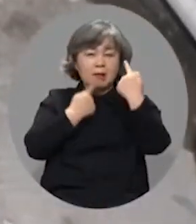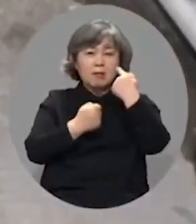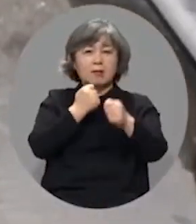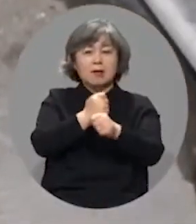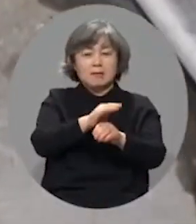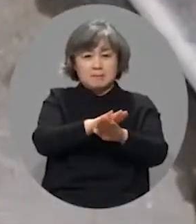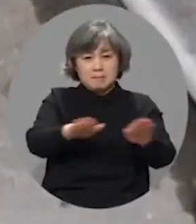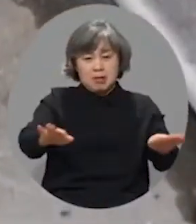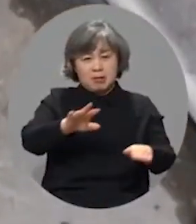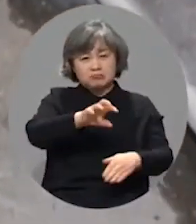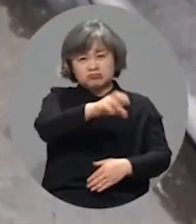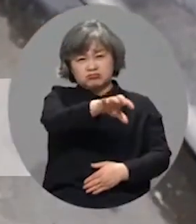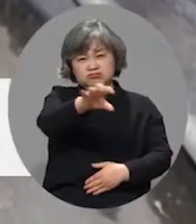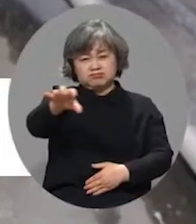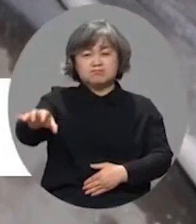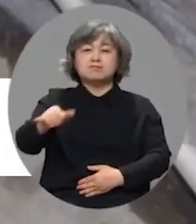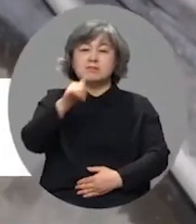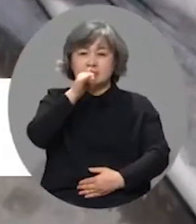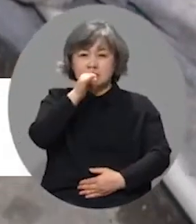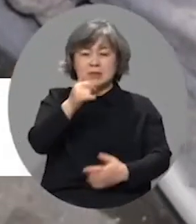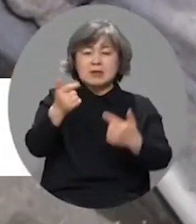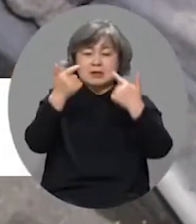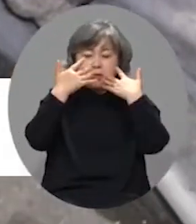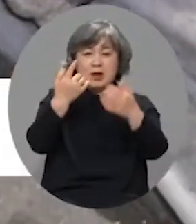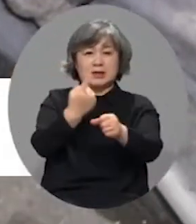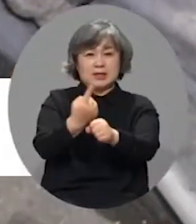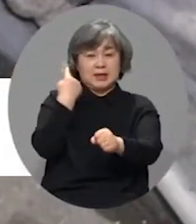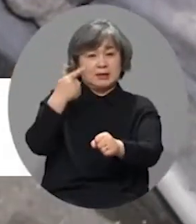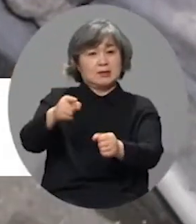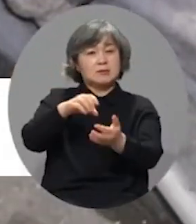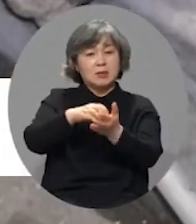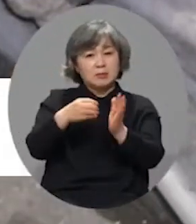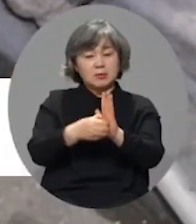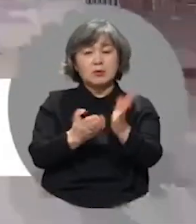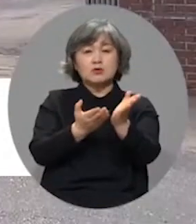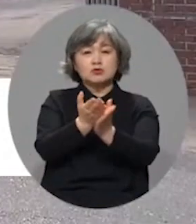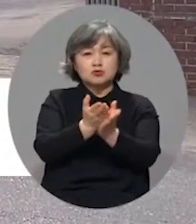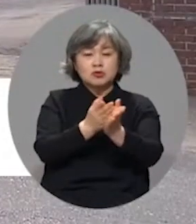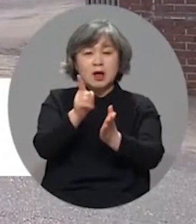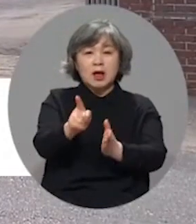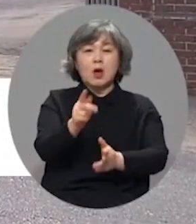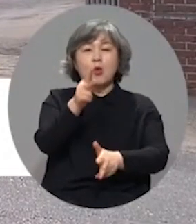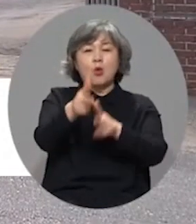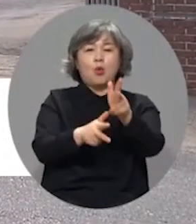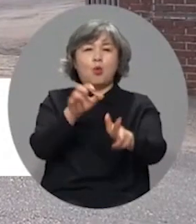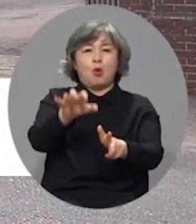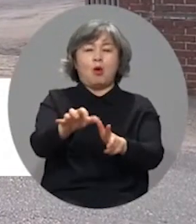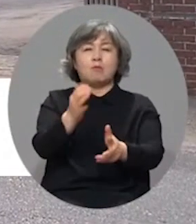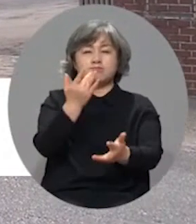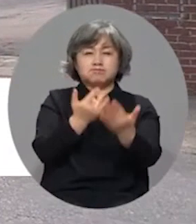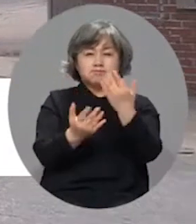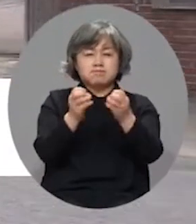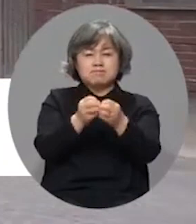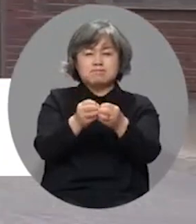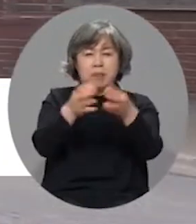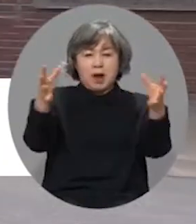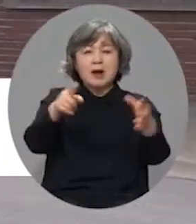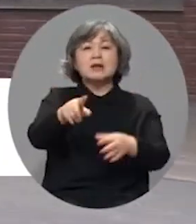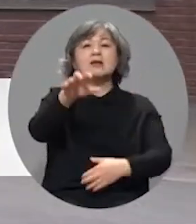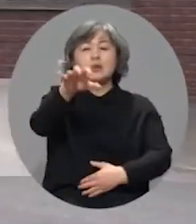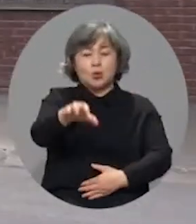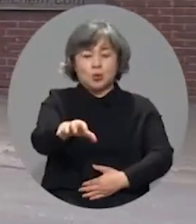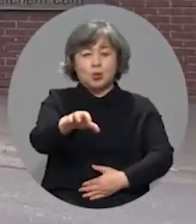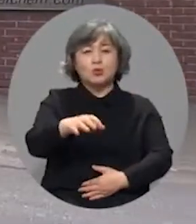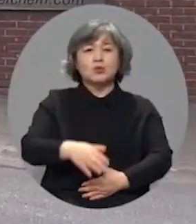시멘트 바닥에 나뒹굽니다. 정확히 작년 이맘때 군산의 한 화학공장에서 발생한 폭발 사고